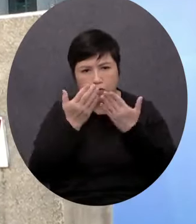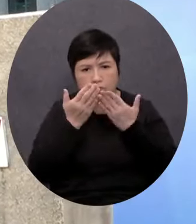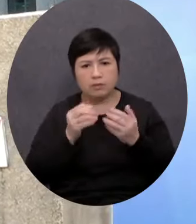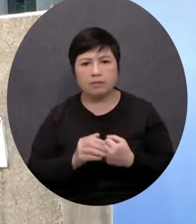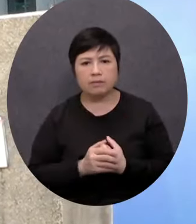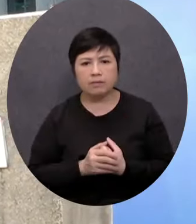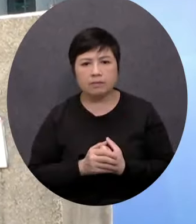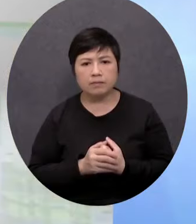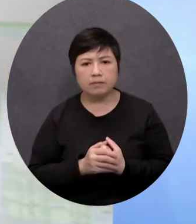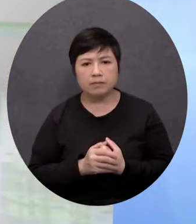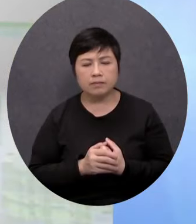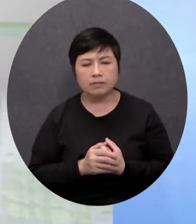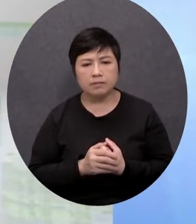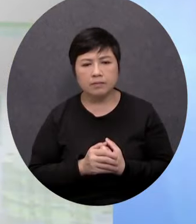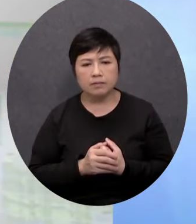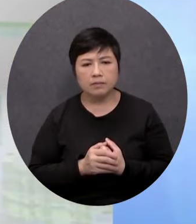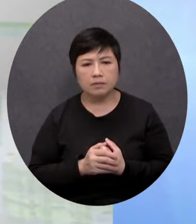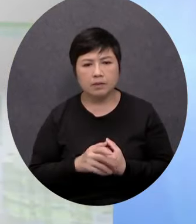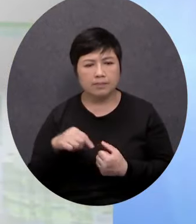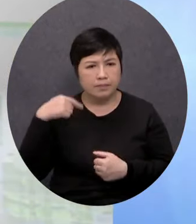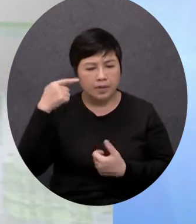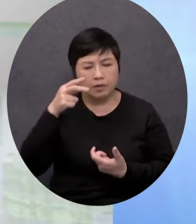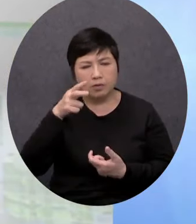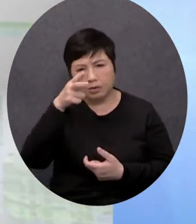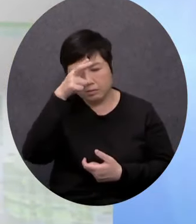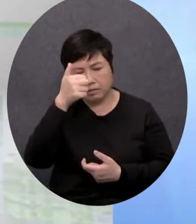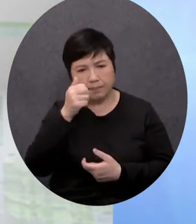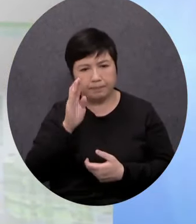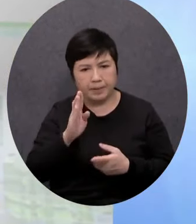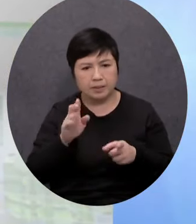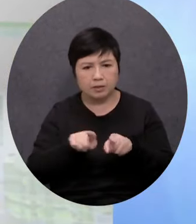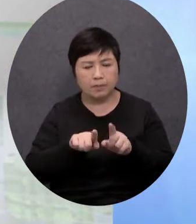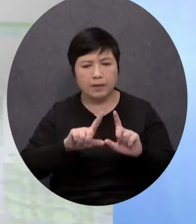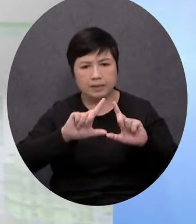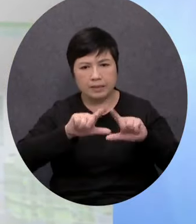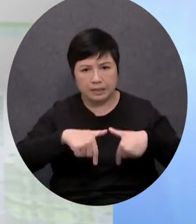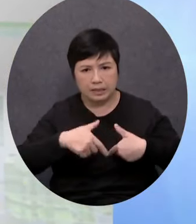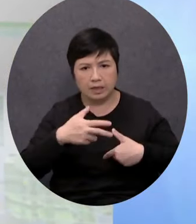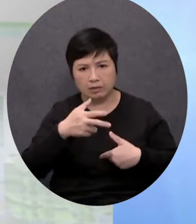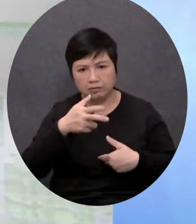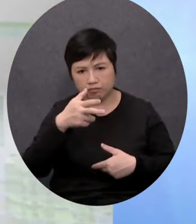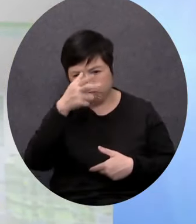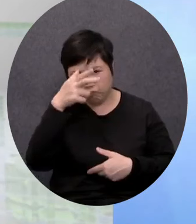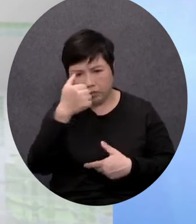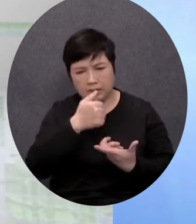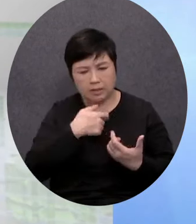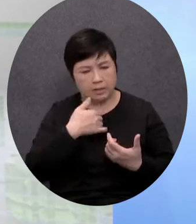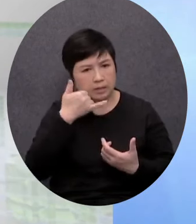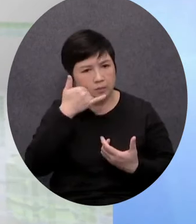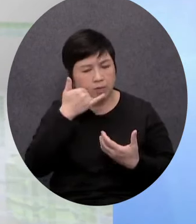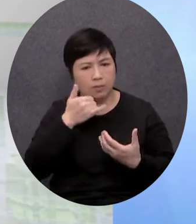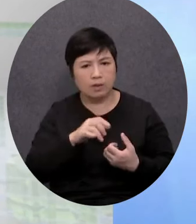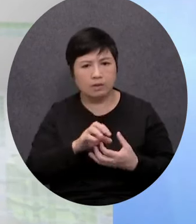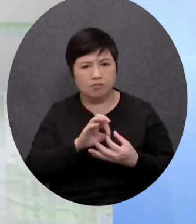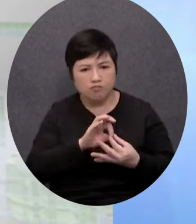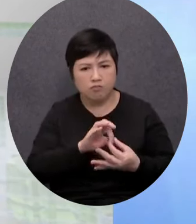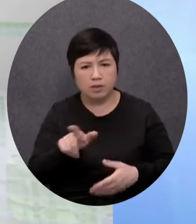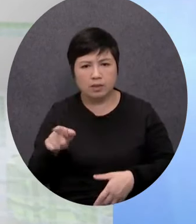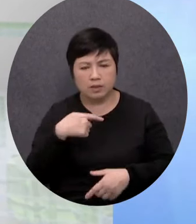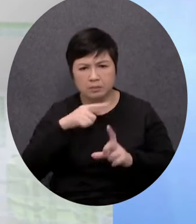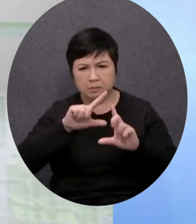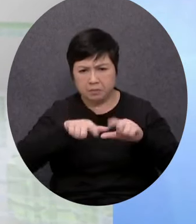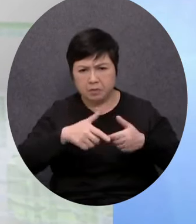導。 美國總統拜登同以色列總理內塔尼亞胡通電話，要求以色列採取切